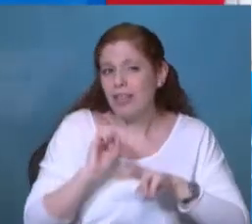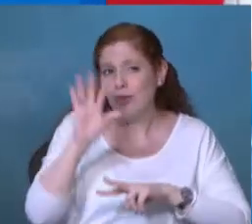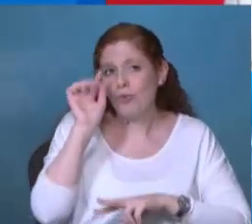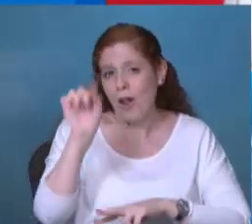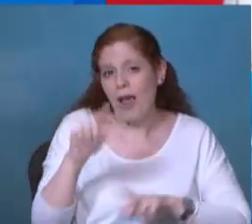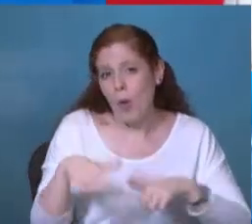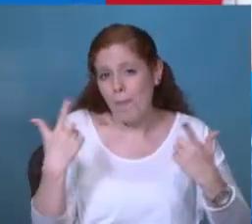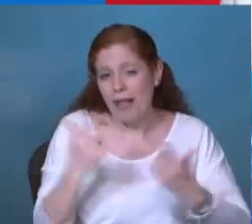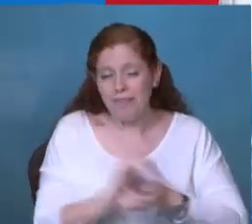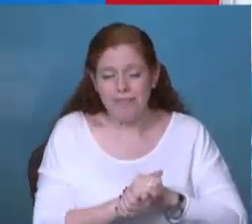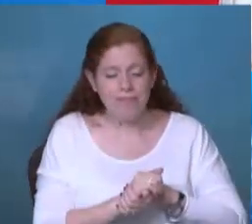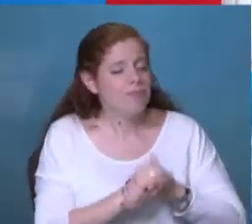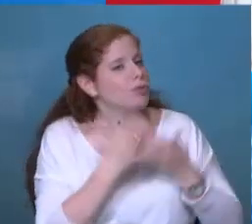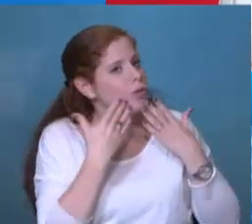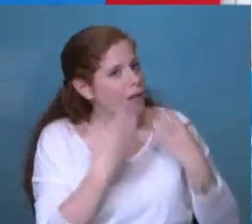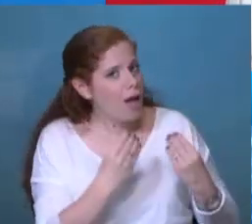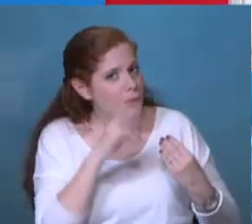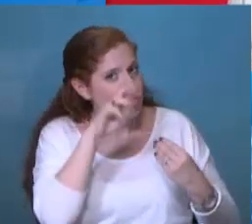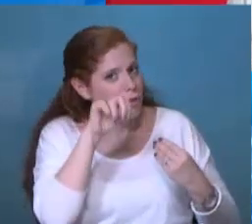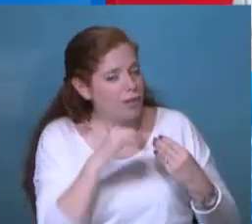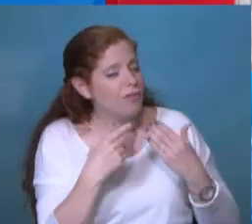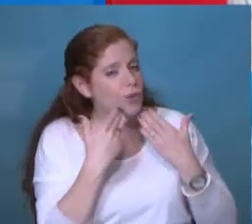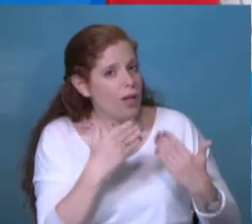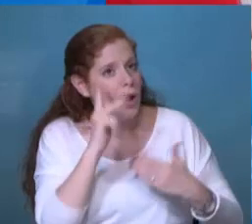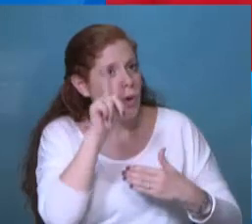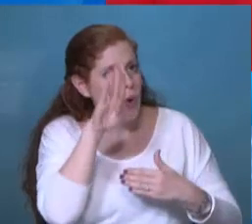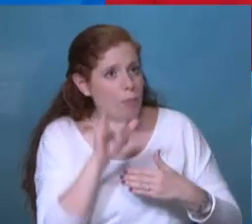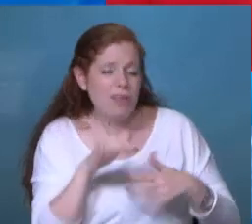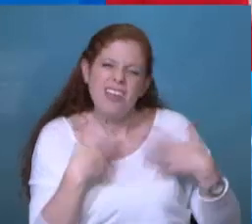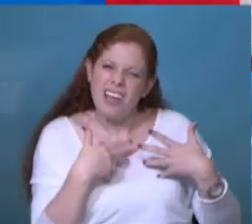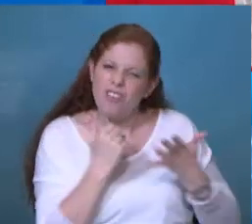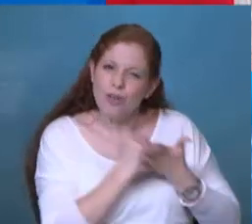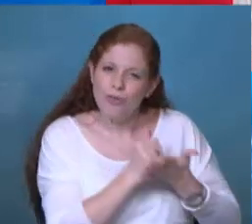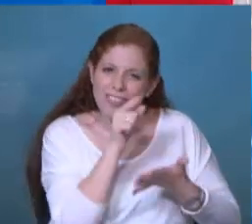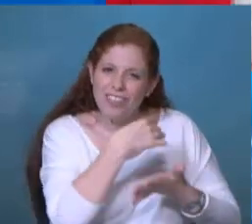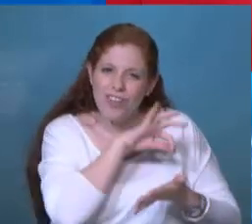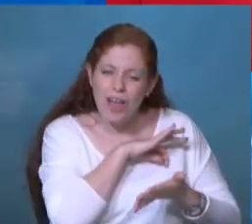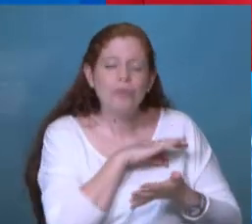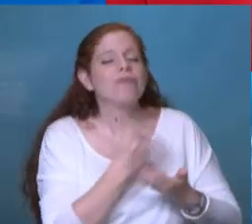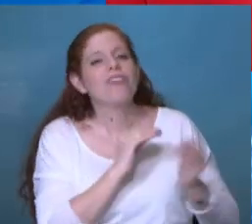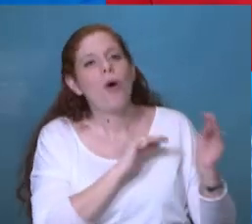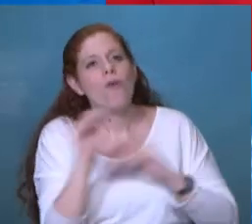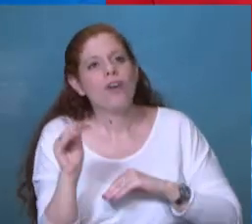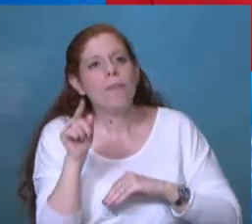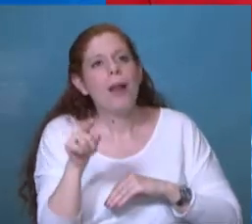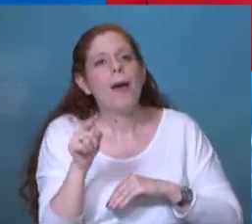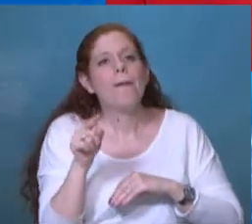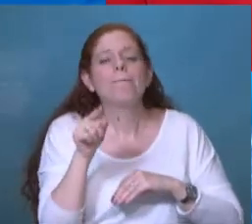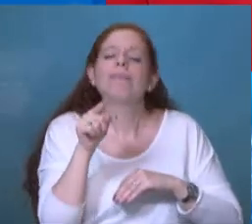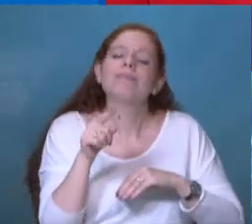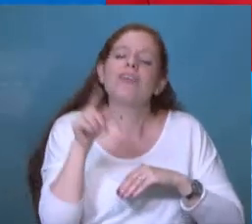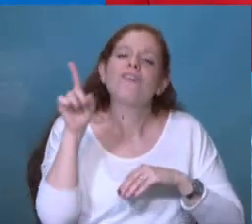לאולפן. תודה רבה, שני, תודה קובי. איזה כיף לנו שהוא הנציג שלנו. ואנחנו עוברים אליכם עם ורדי